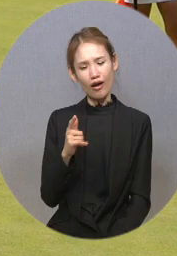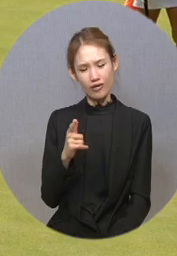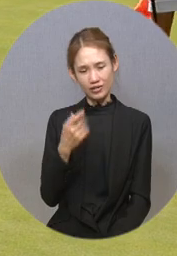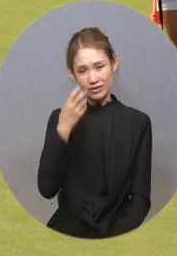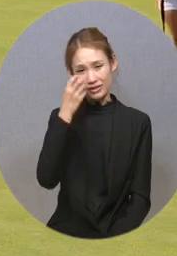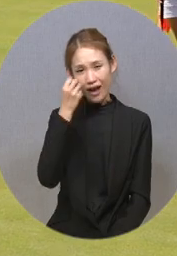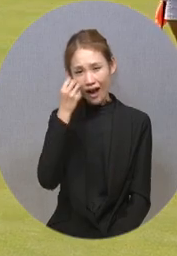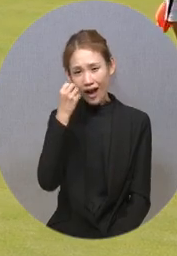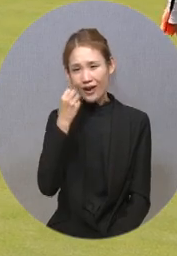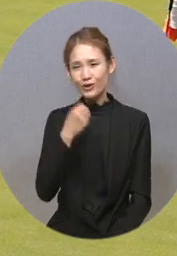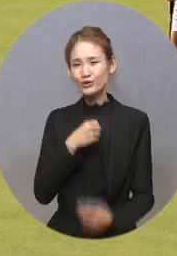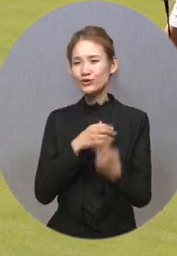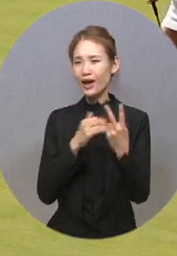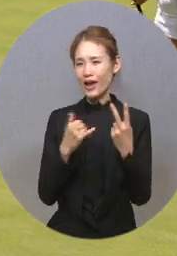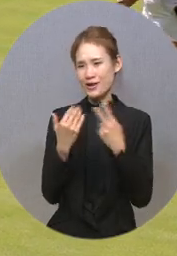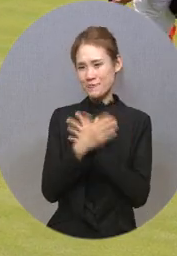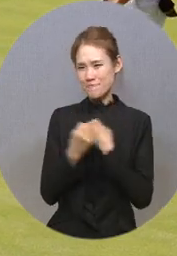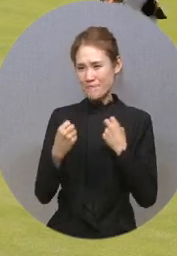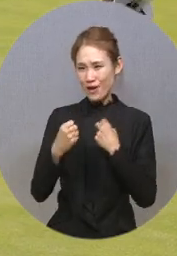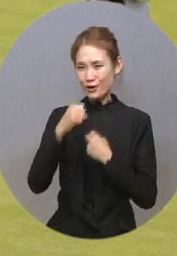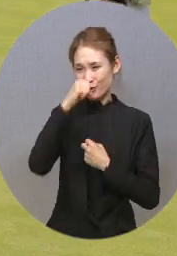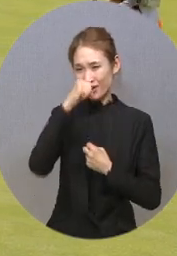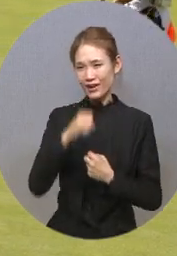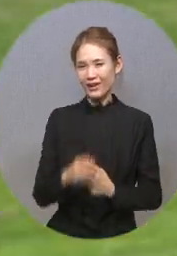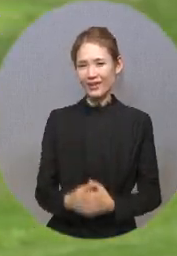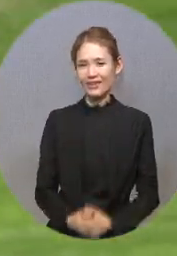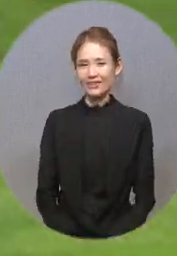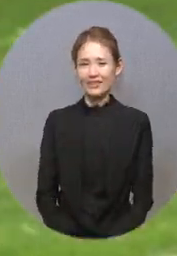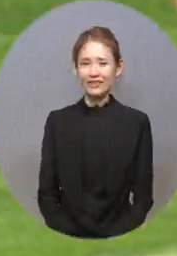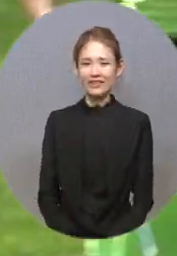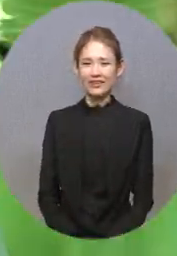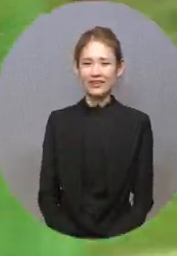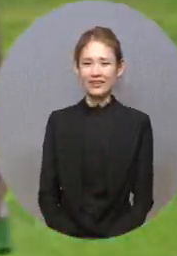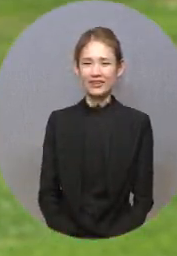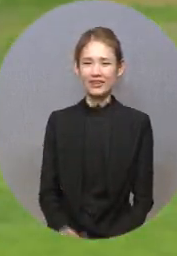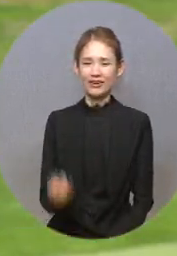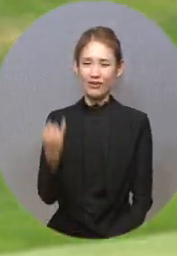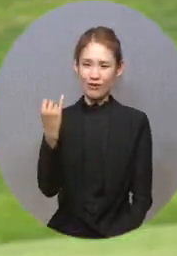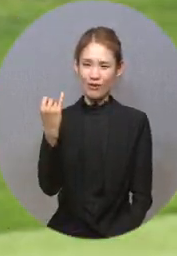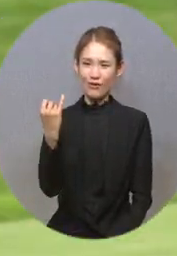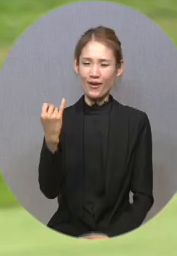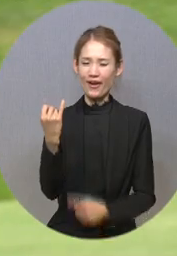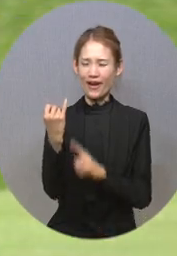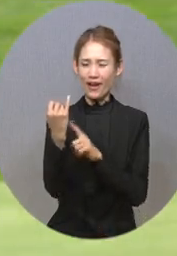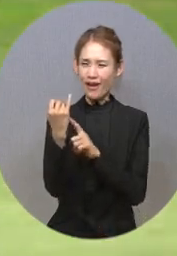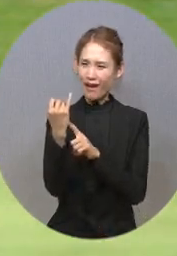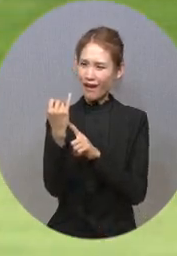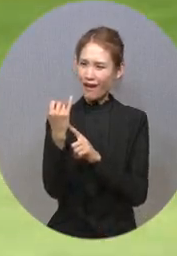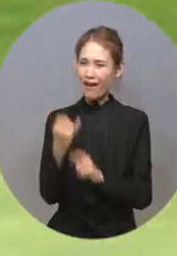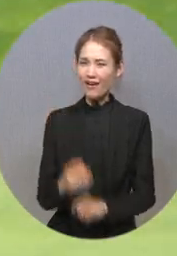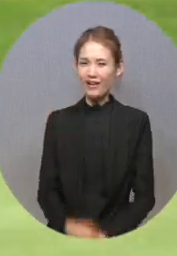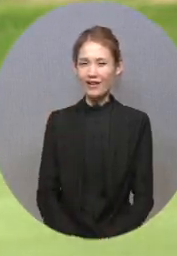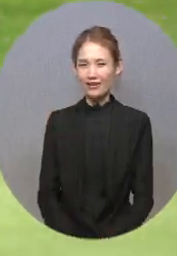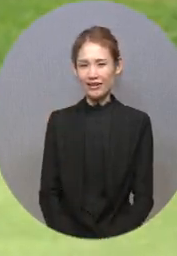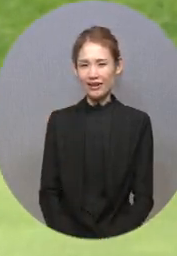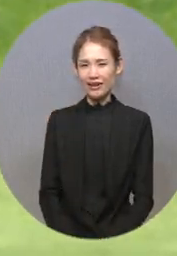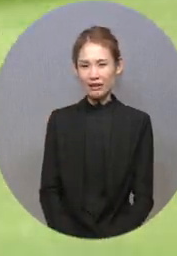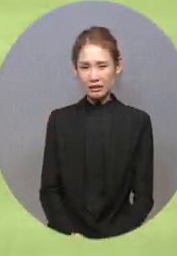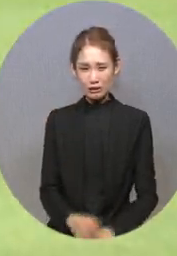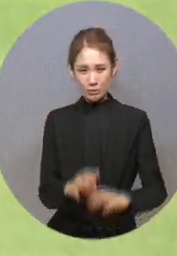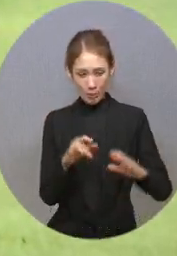두 사람 기운이 좋네. 잘 되네. 연아야, 너 진짜. 와. 아, 이상하다. 저러서 치겠냐?